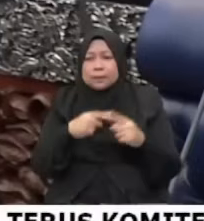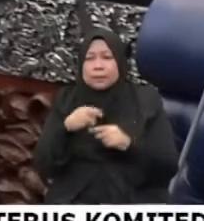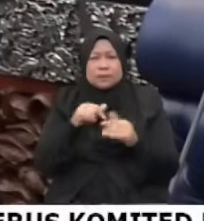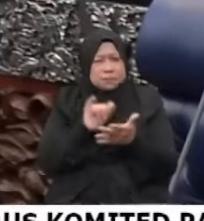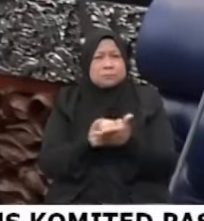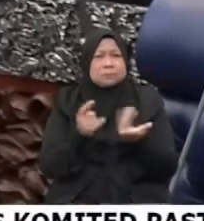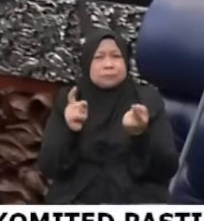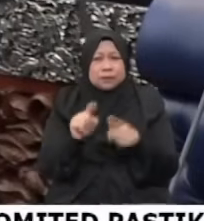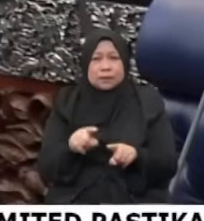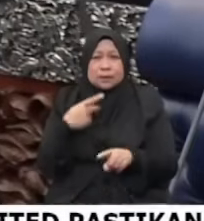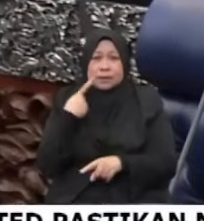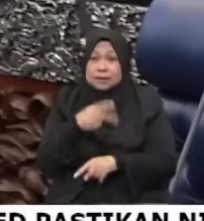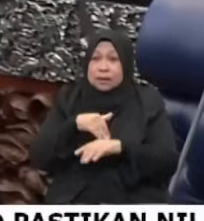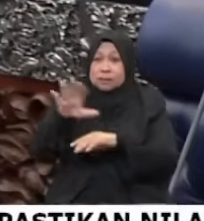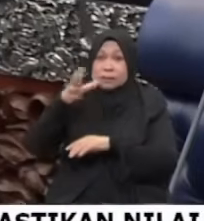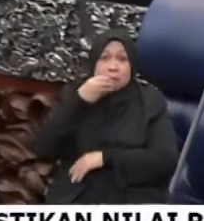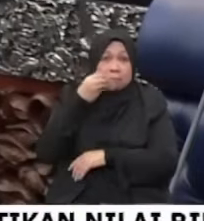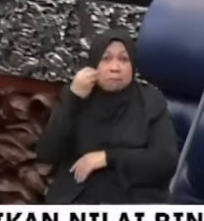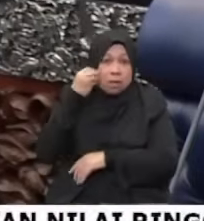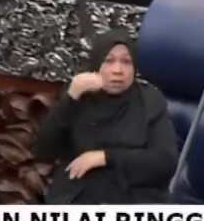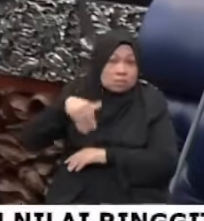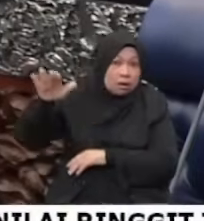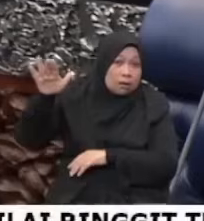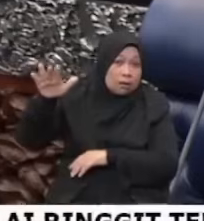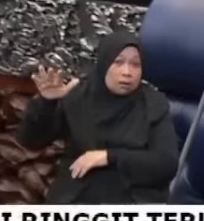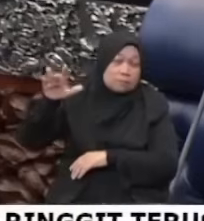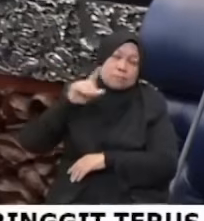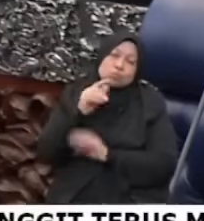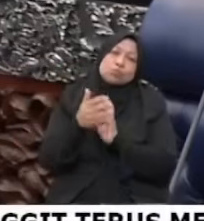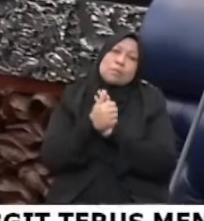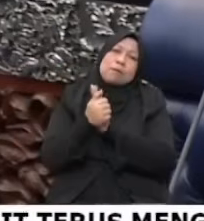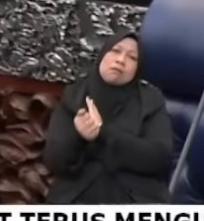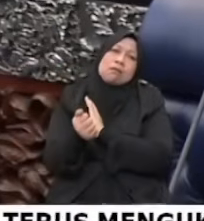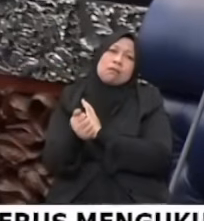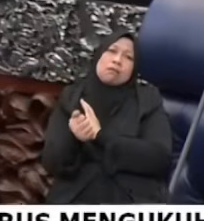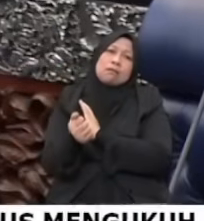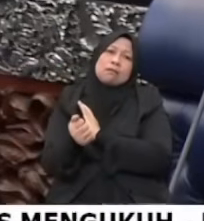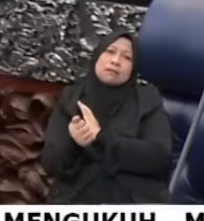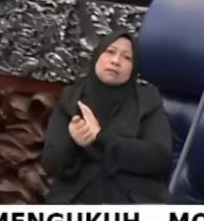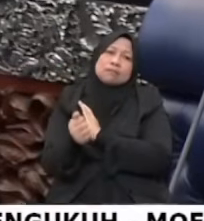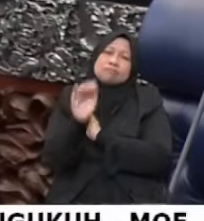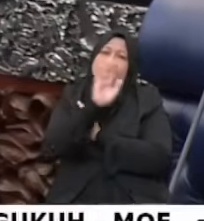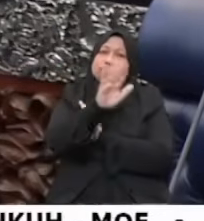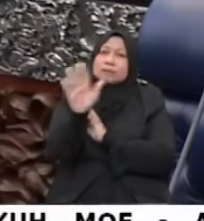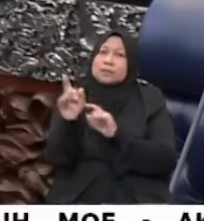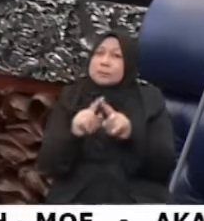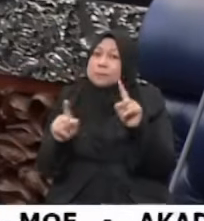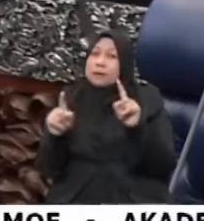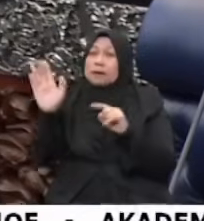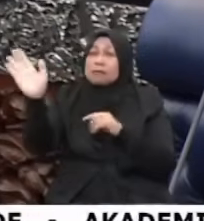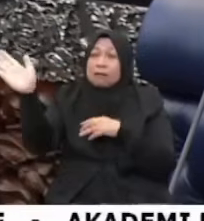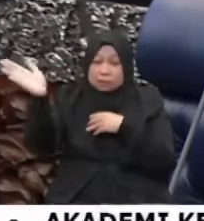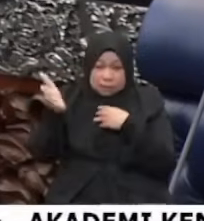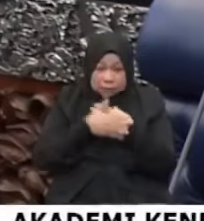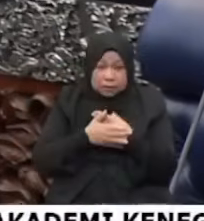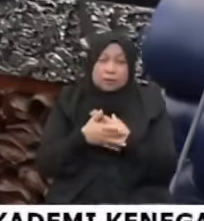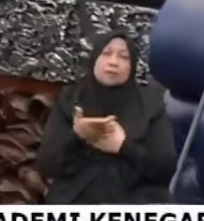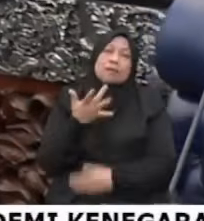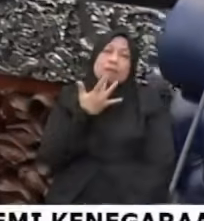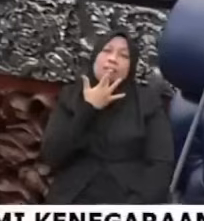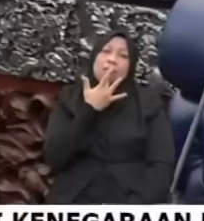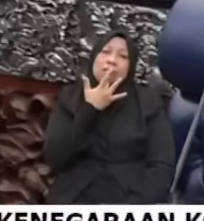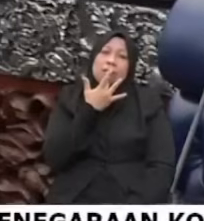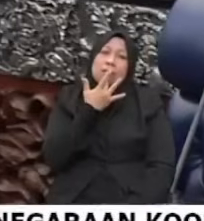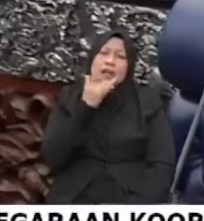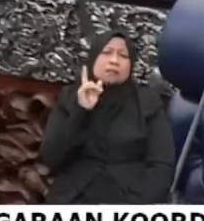ini berlaku yang kita hantar balik ialah mereka yang sudah jadi pakar dalam Biran masing-masing tapi yang ambil balik ialah mereka yang tidak